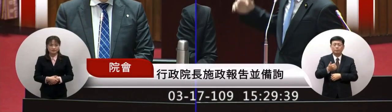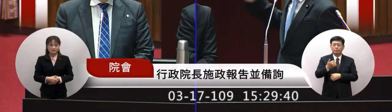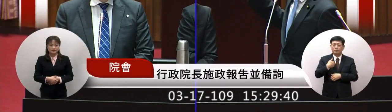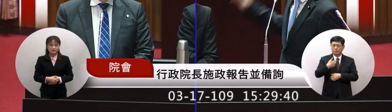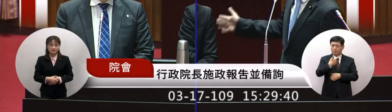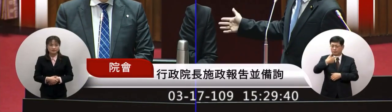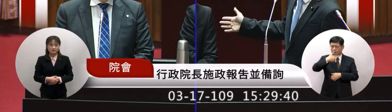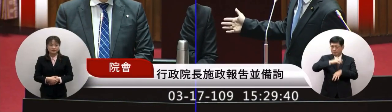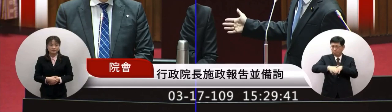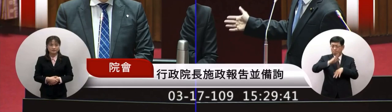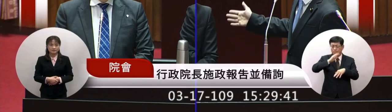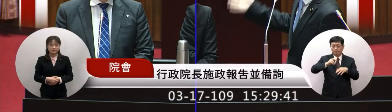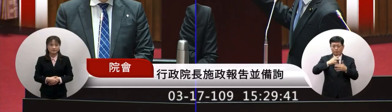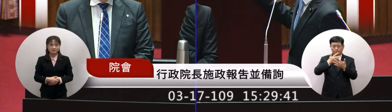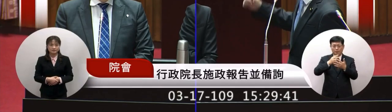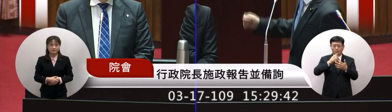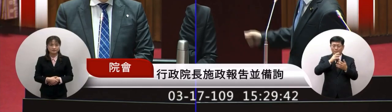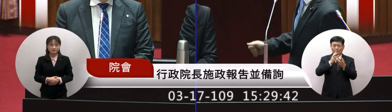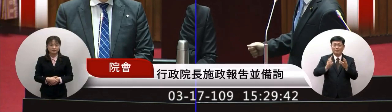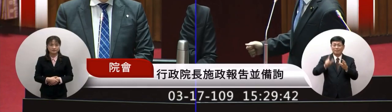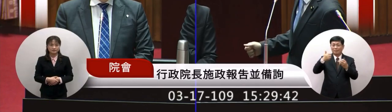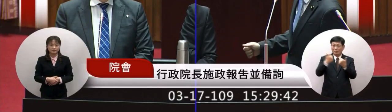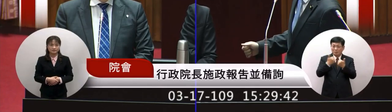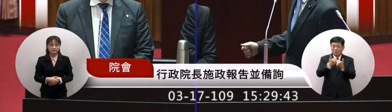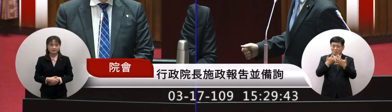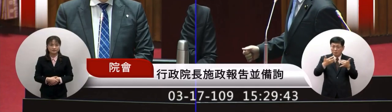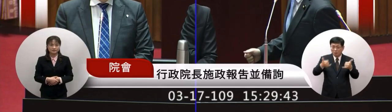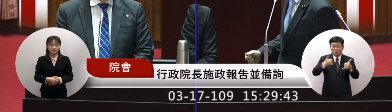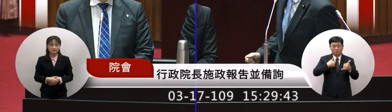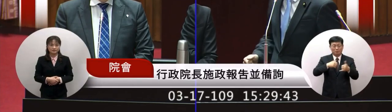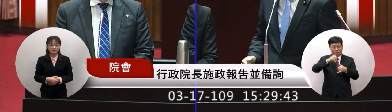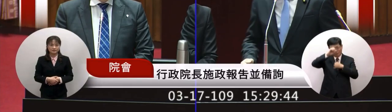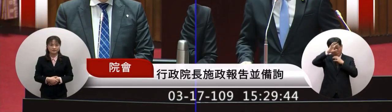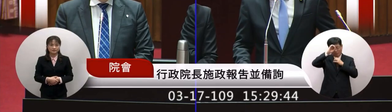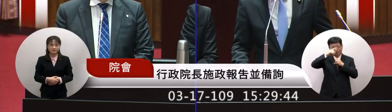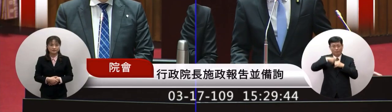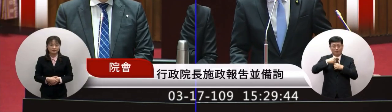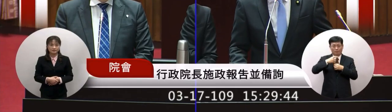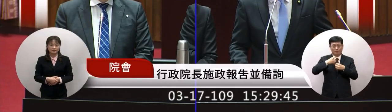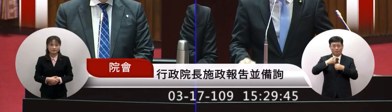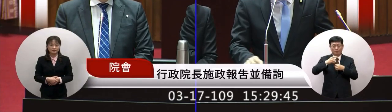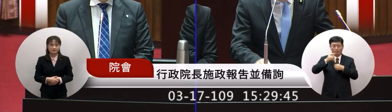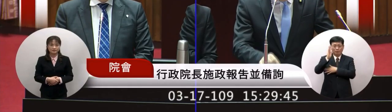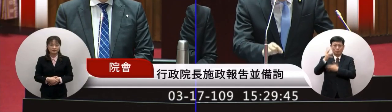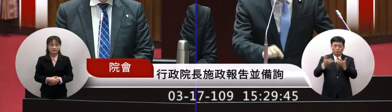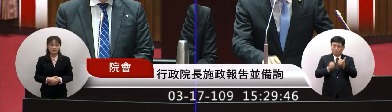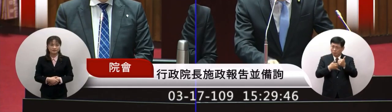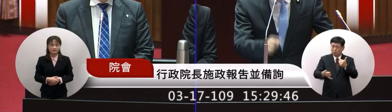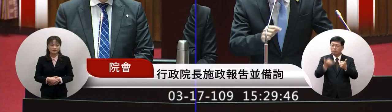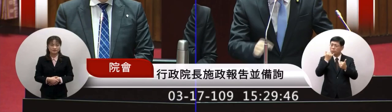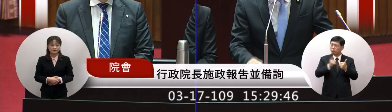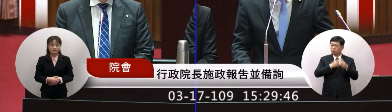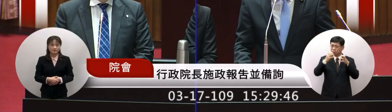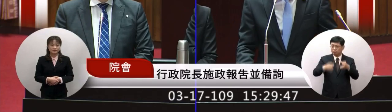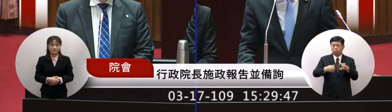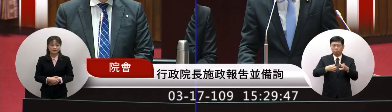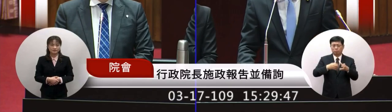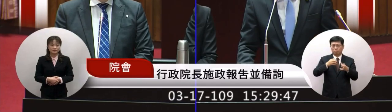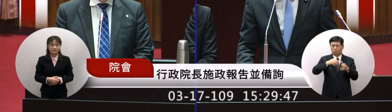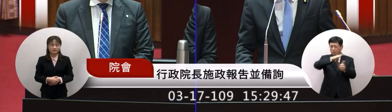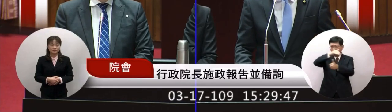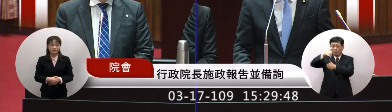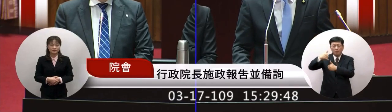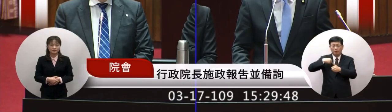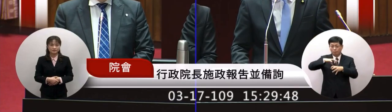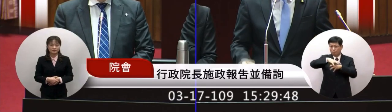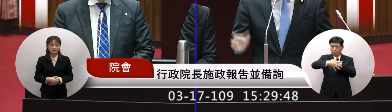有最会办线上会议的唐凤委员，政委也坐在台下，我们可不可以自己来办，让全球的防疫专